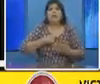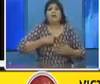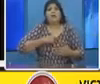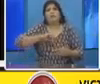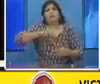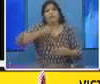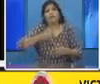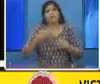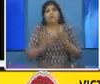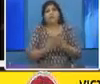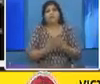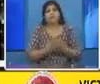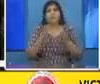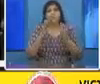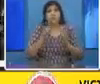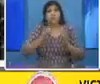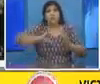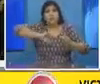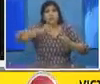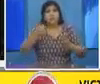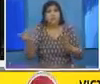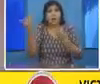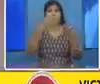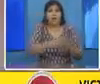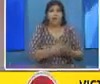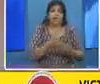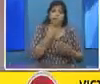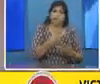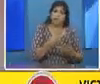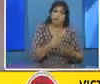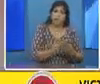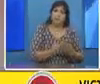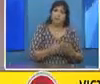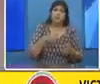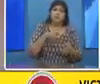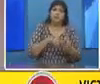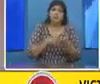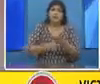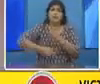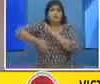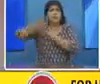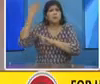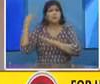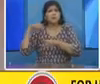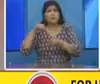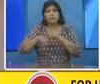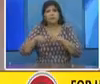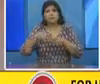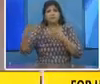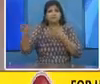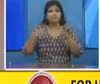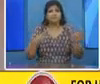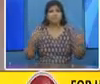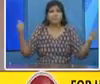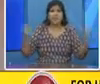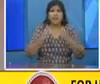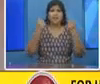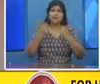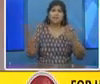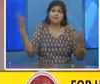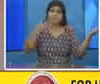कर और ज्यादा निखरने का रहा है। सैकड़ों वर्षों तक अलग आक्रांताओं